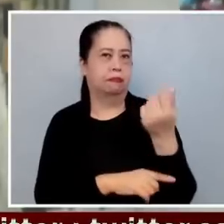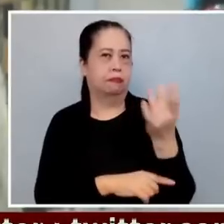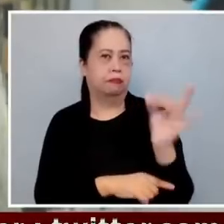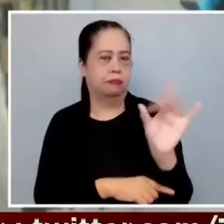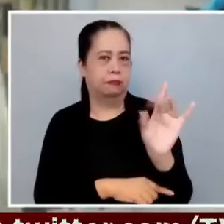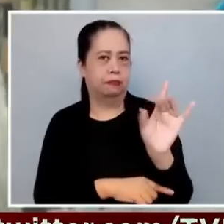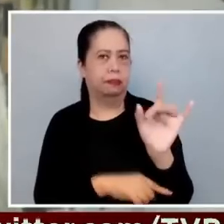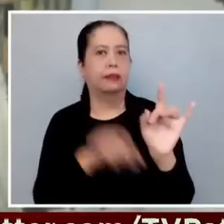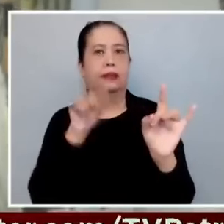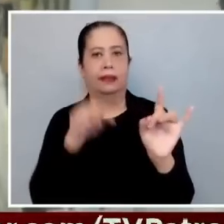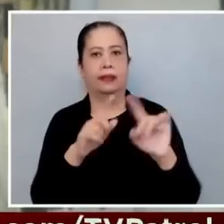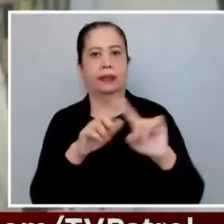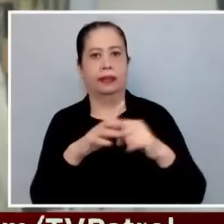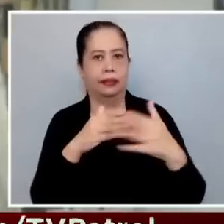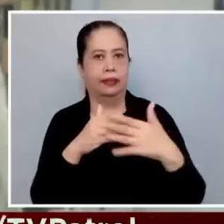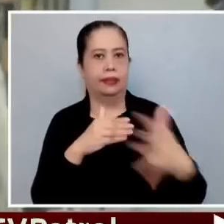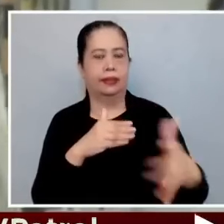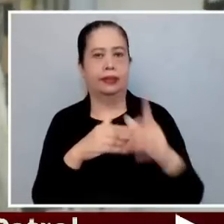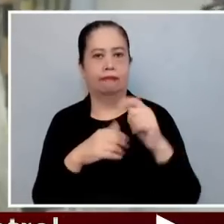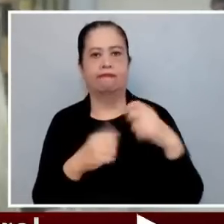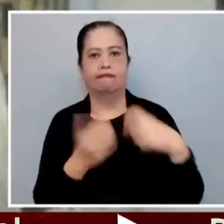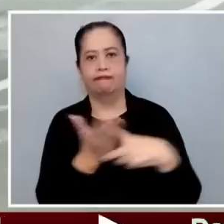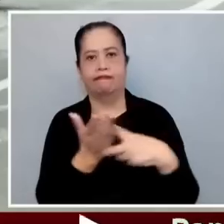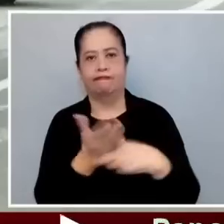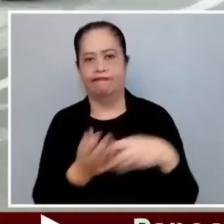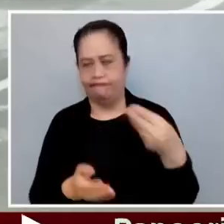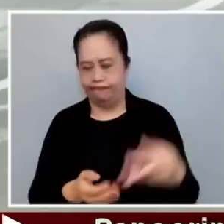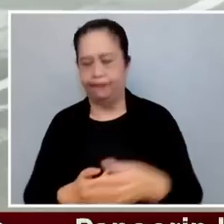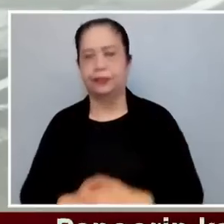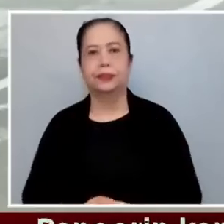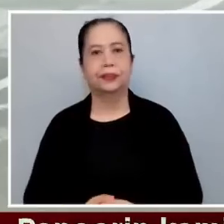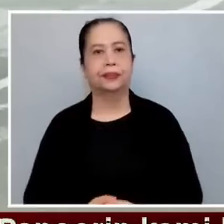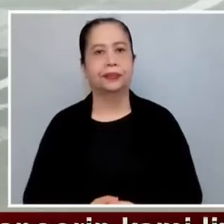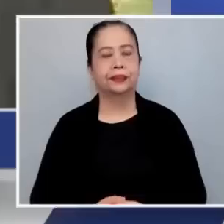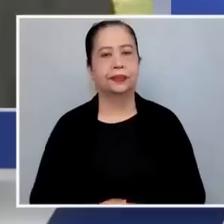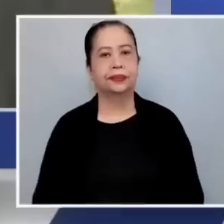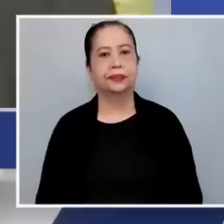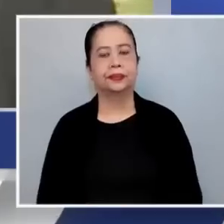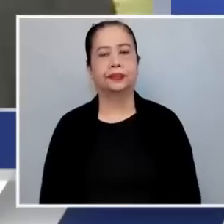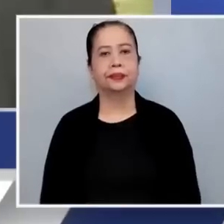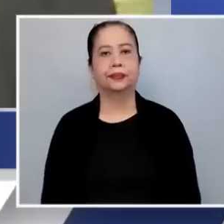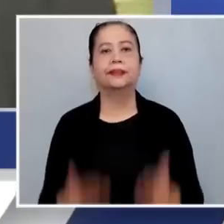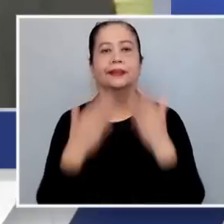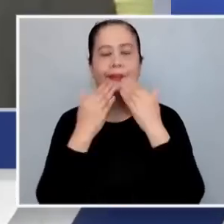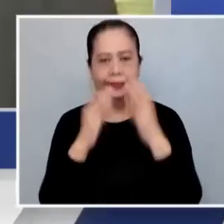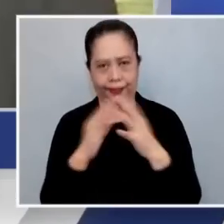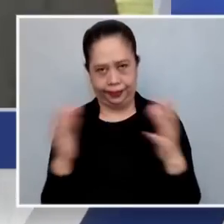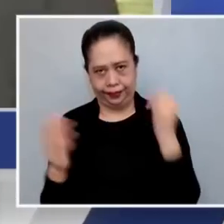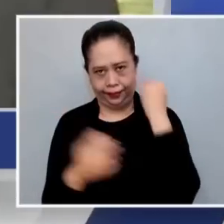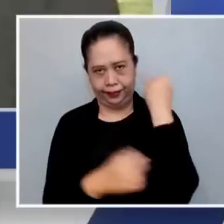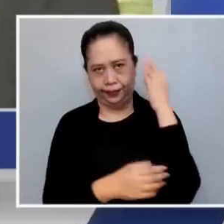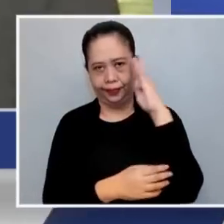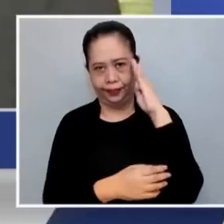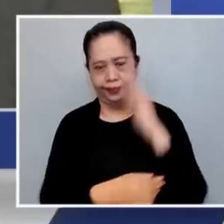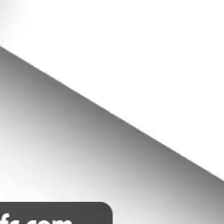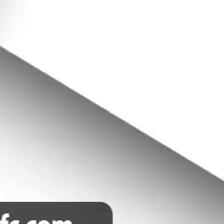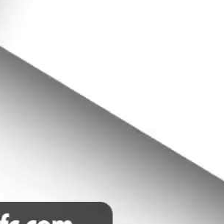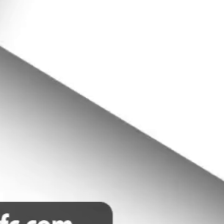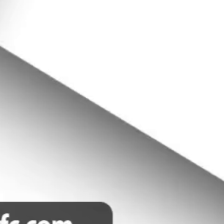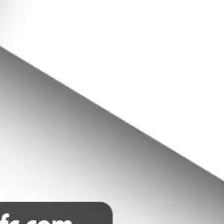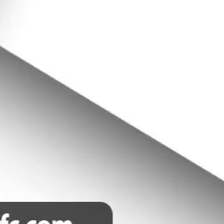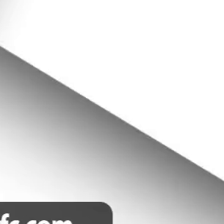18, yan, simula na silang manikit. Maraming salamat, Jack Batalyones.